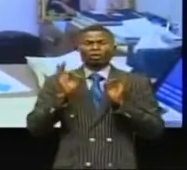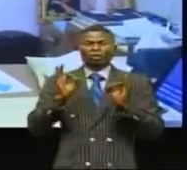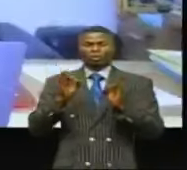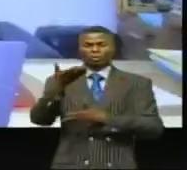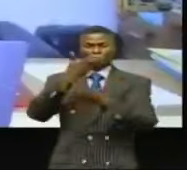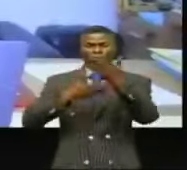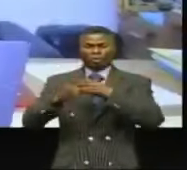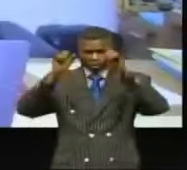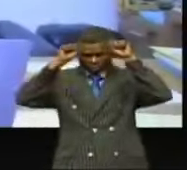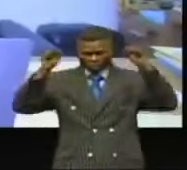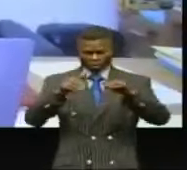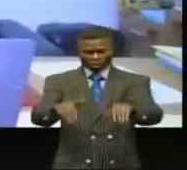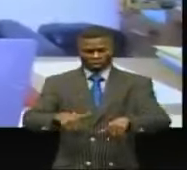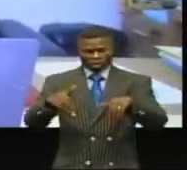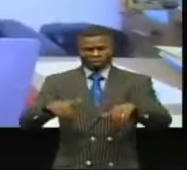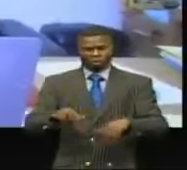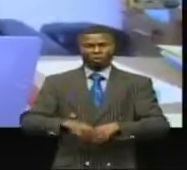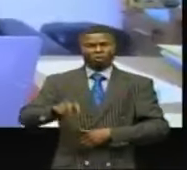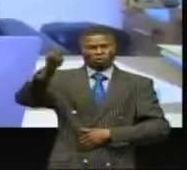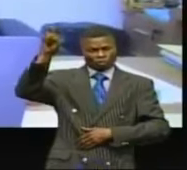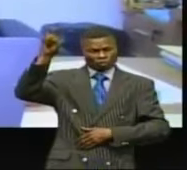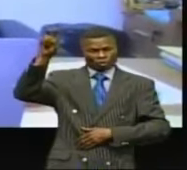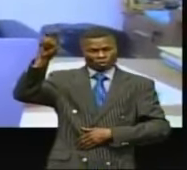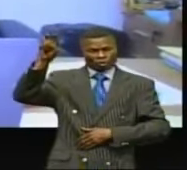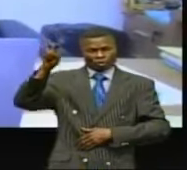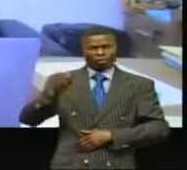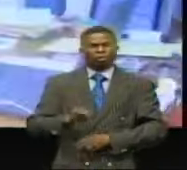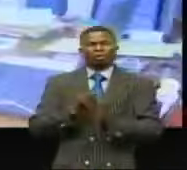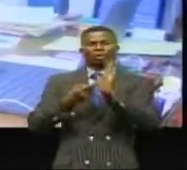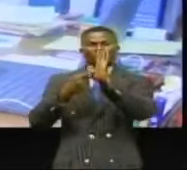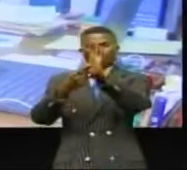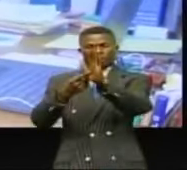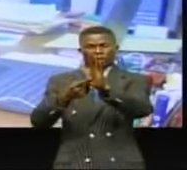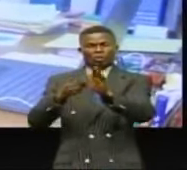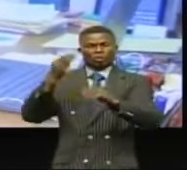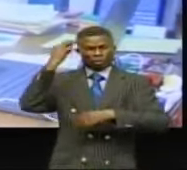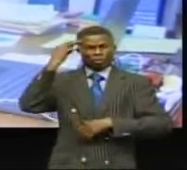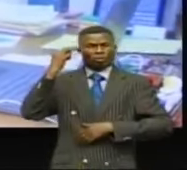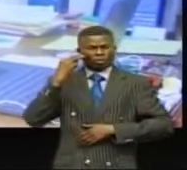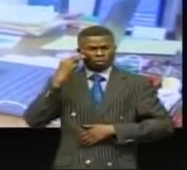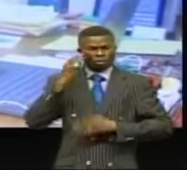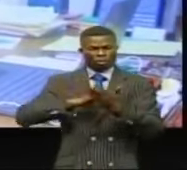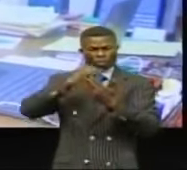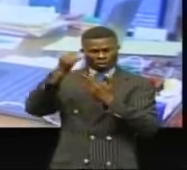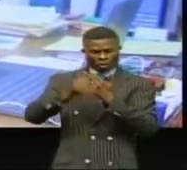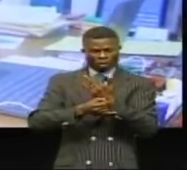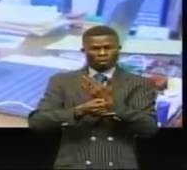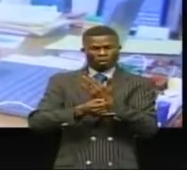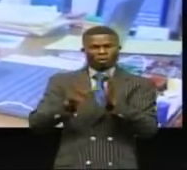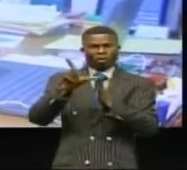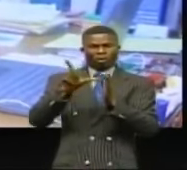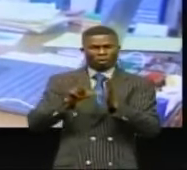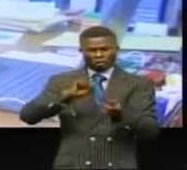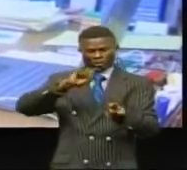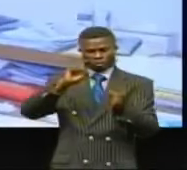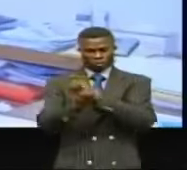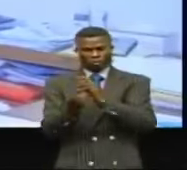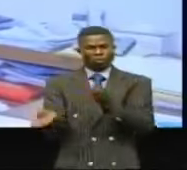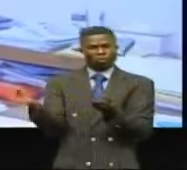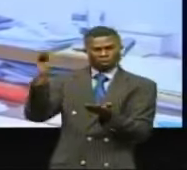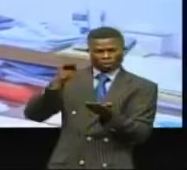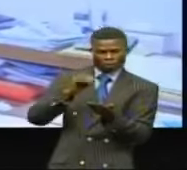de l'Agriculture en mission, a soumis à l'examen du Conseil le projet de décret modifiant et